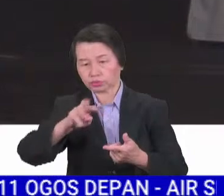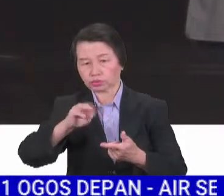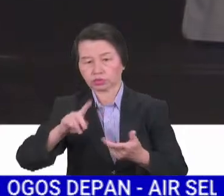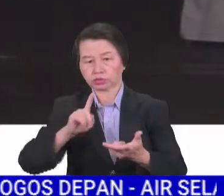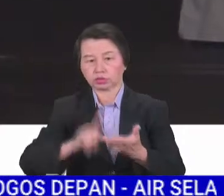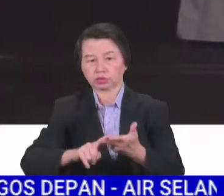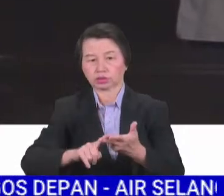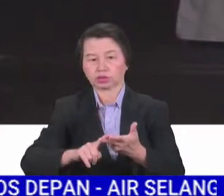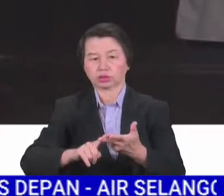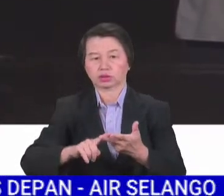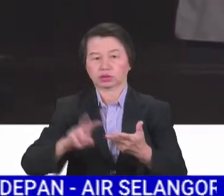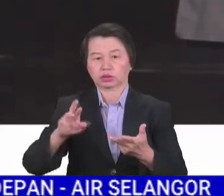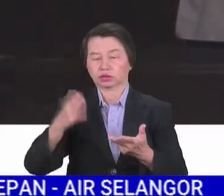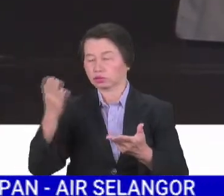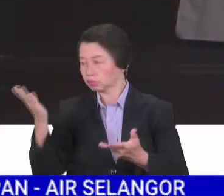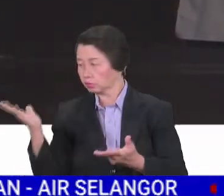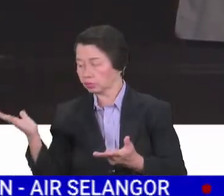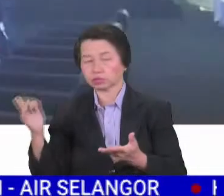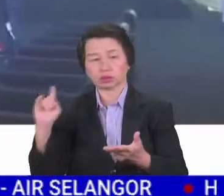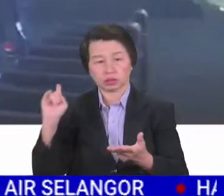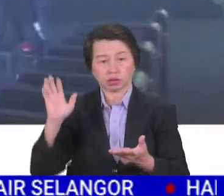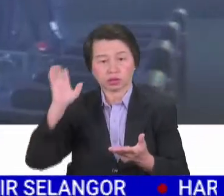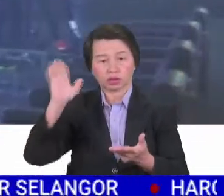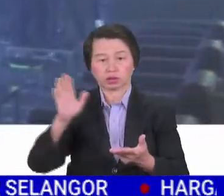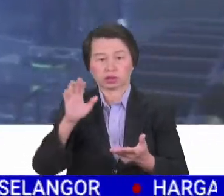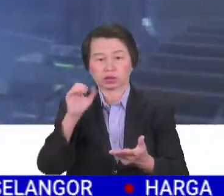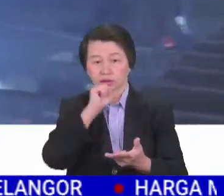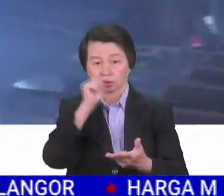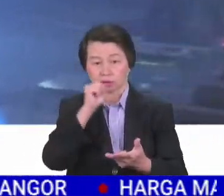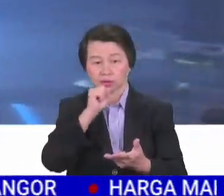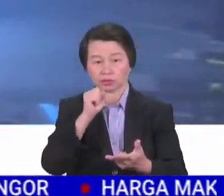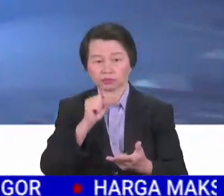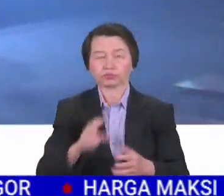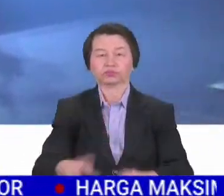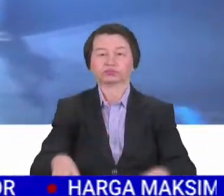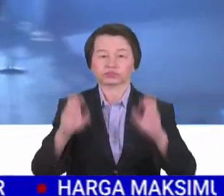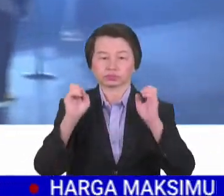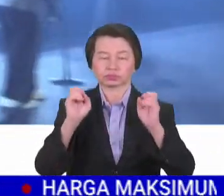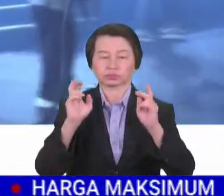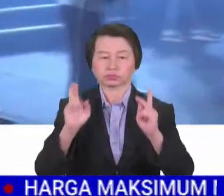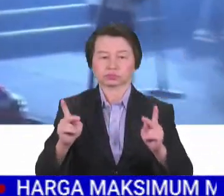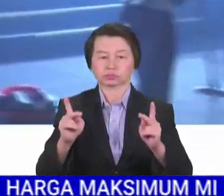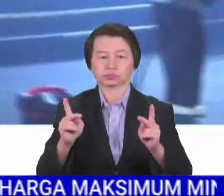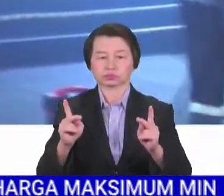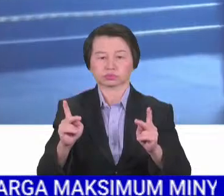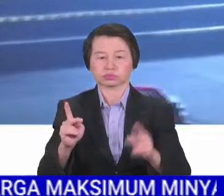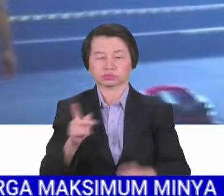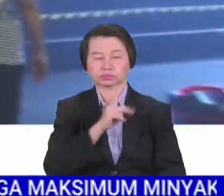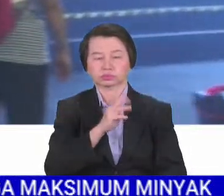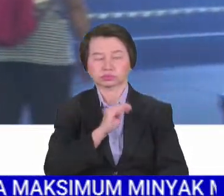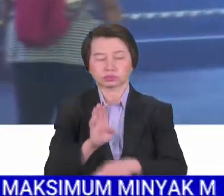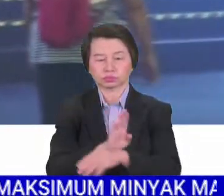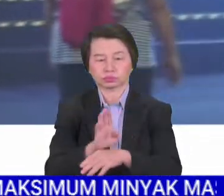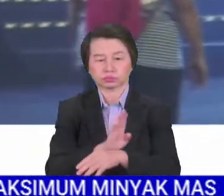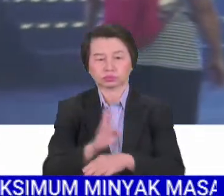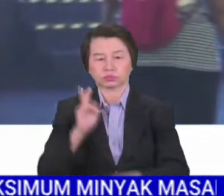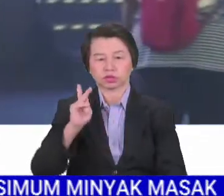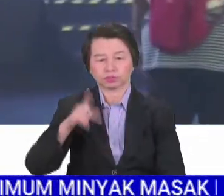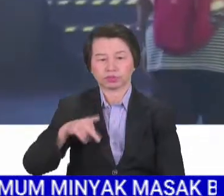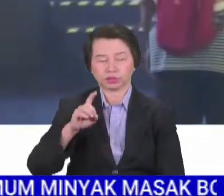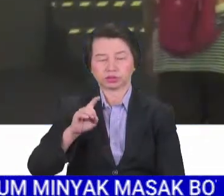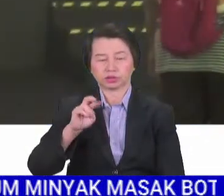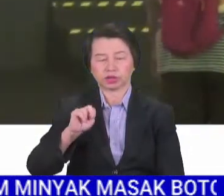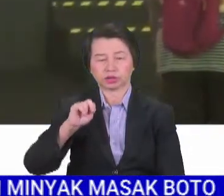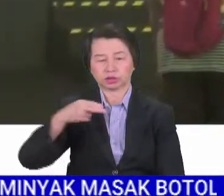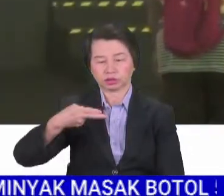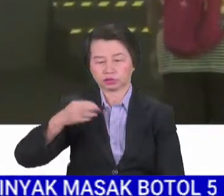Ricky Anderson di pentas utama yang di belakang saya sekarang ini. Baik, untuk itu Kementerian Perdagangan Dalam Negeri juga Hal Ehwal